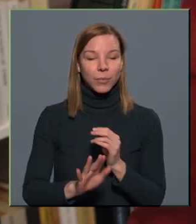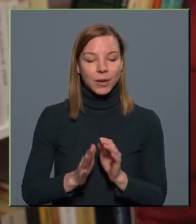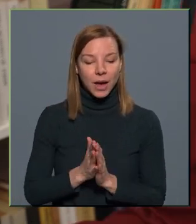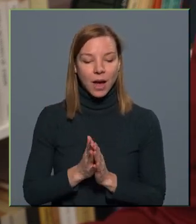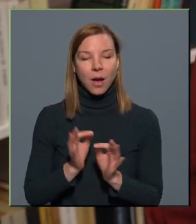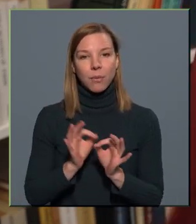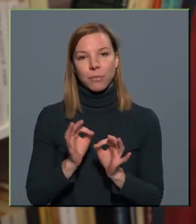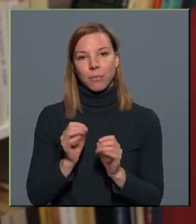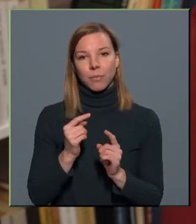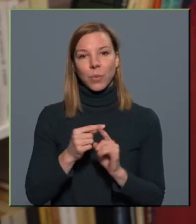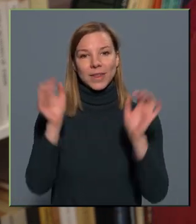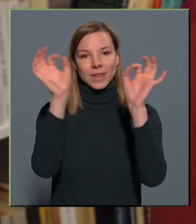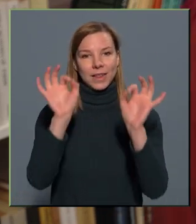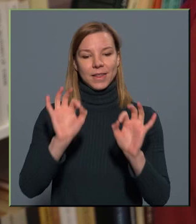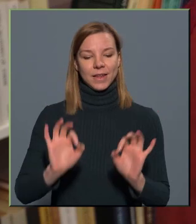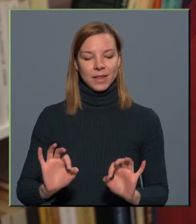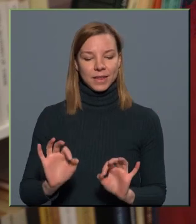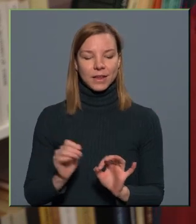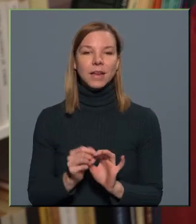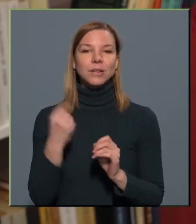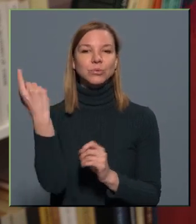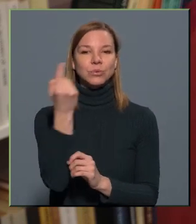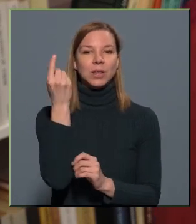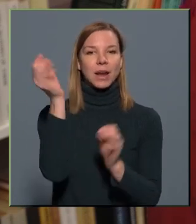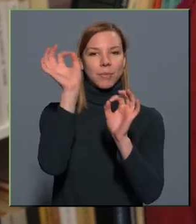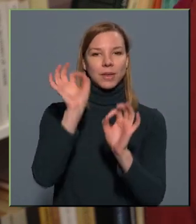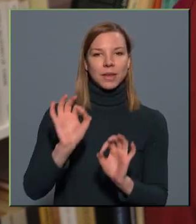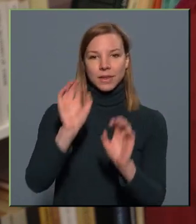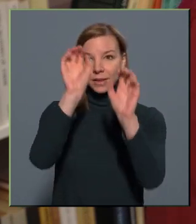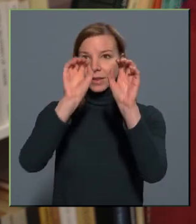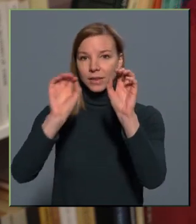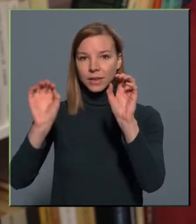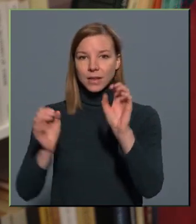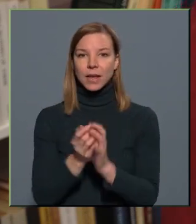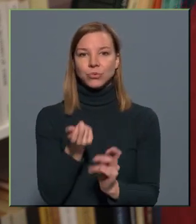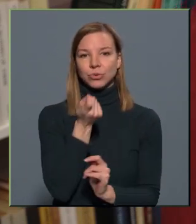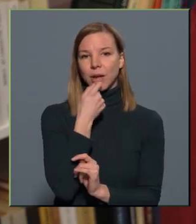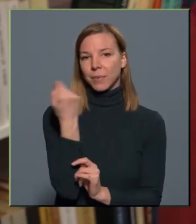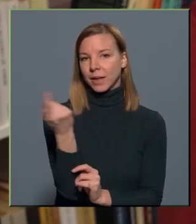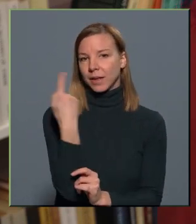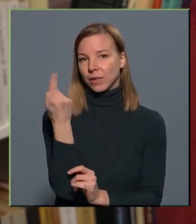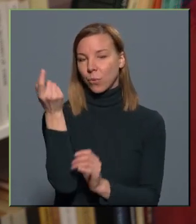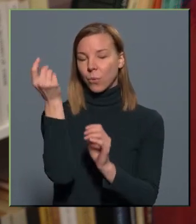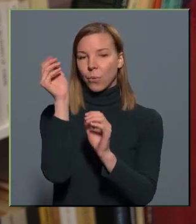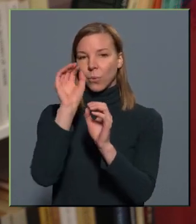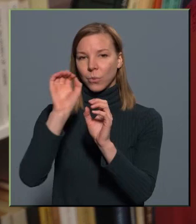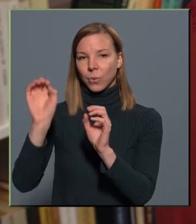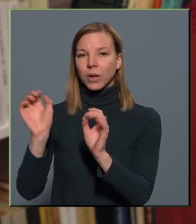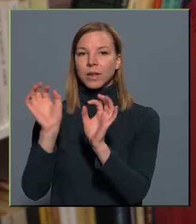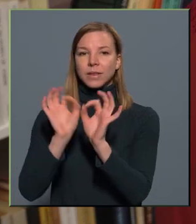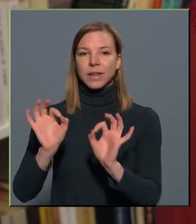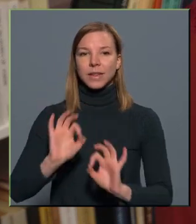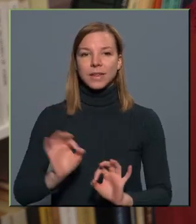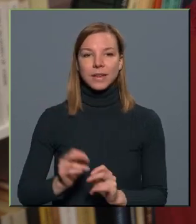díszítés is, hát a teremdíszítés, az ebédlő díszítést azt már megcsináltuk az adventi időszak elején.